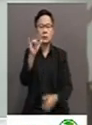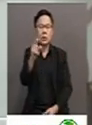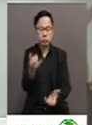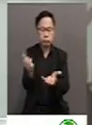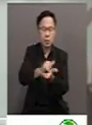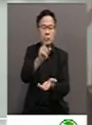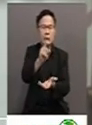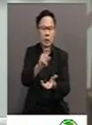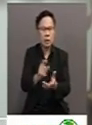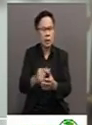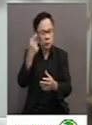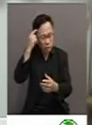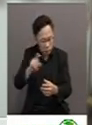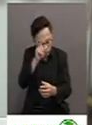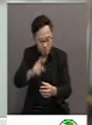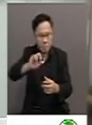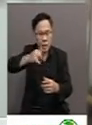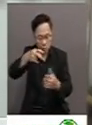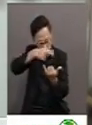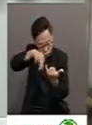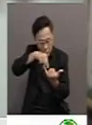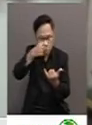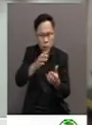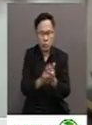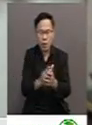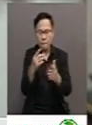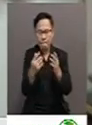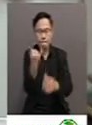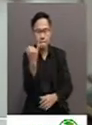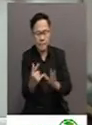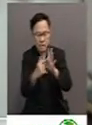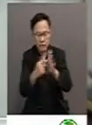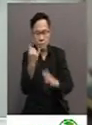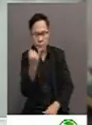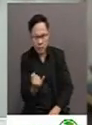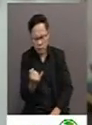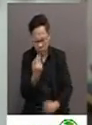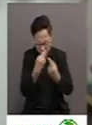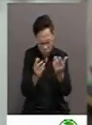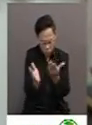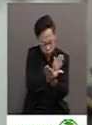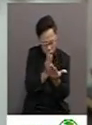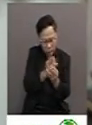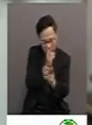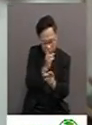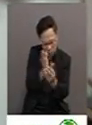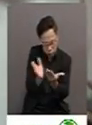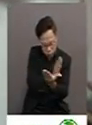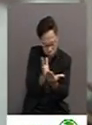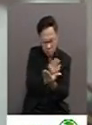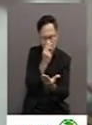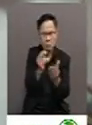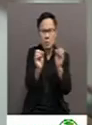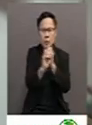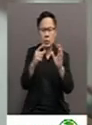อาจจะแพ้ยาหรือเปล่าอะไรประมาณนี้แต่ว่าประวัติมันก็ไม่มีเลยนะครับไม่มีประวัติไม่มีอะไรแล้วเหตุการณ์มันไม่ใช่แบบ